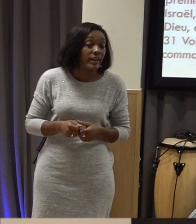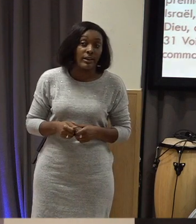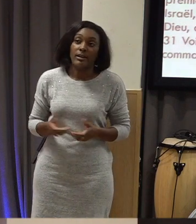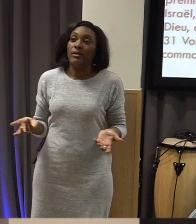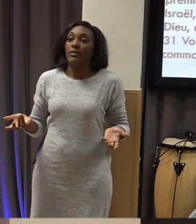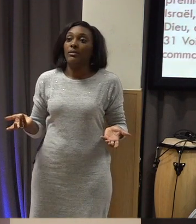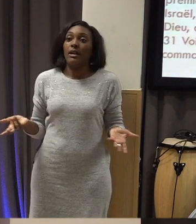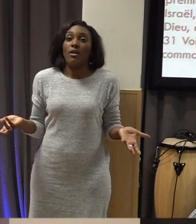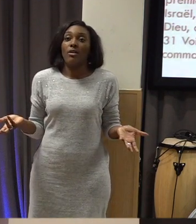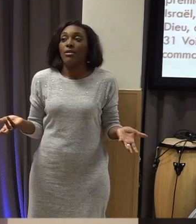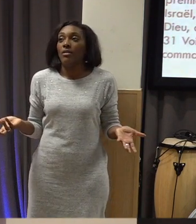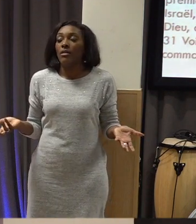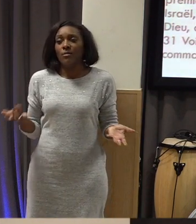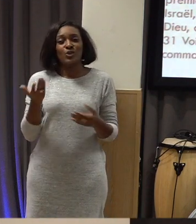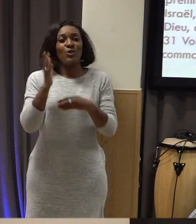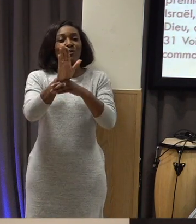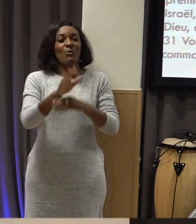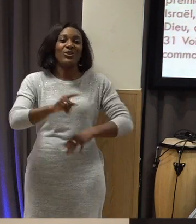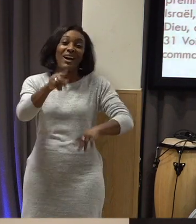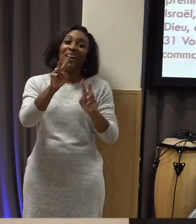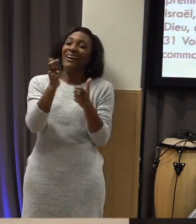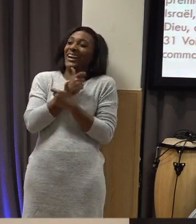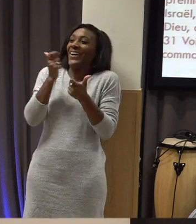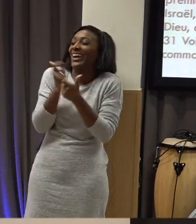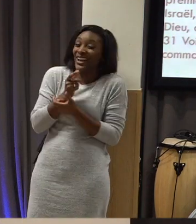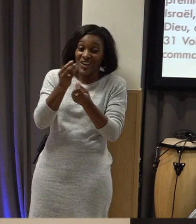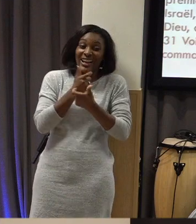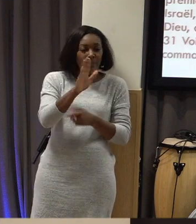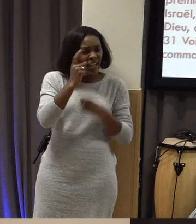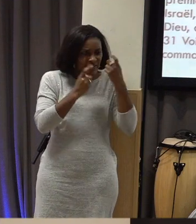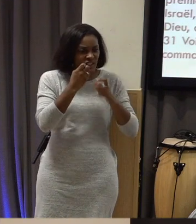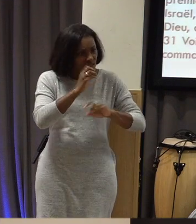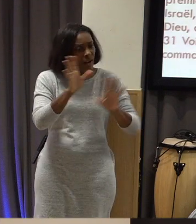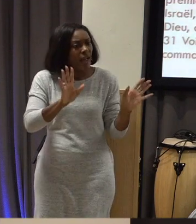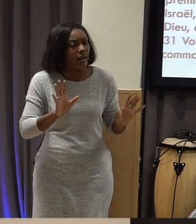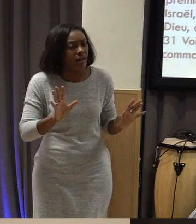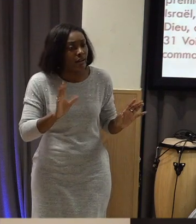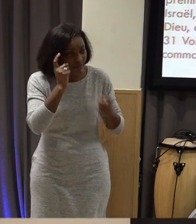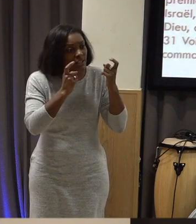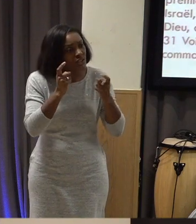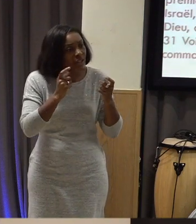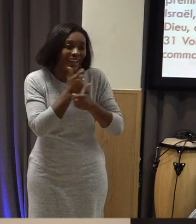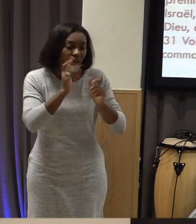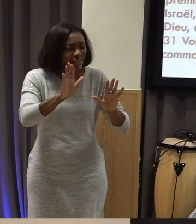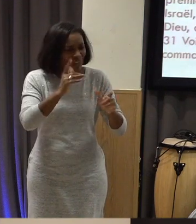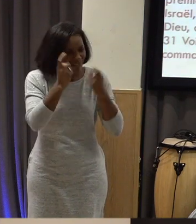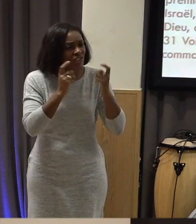En fait, je montre ça et puis on est là, on rigole, mais réfléchissons clairement. Est-ce que dans nos vies de tous les